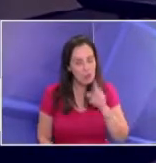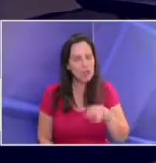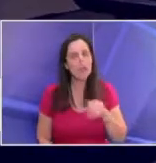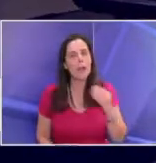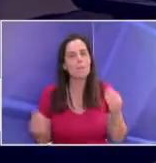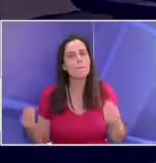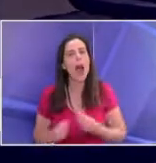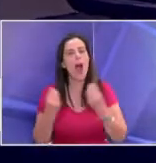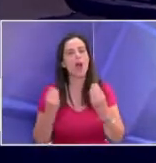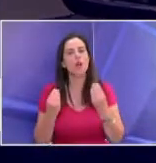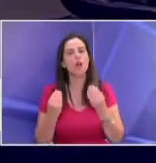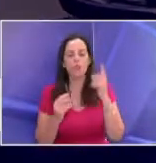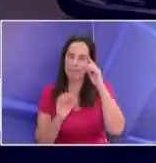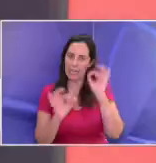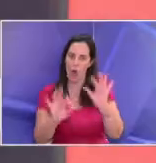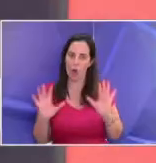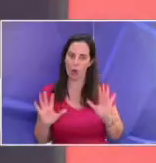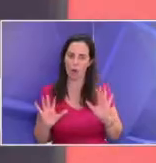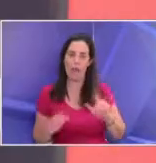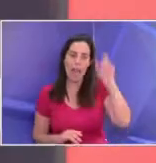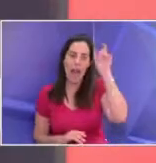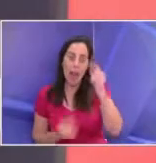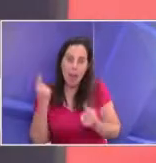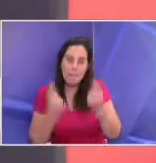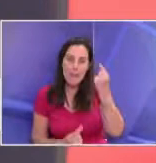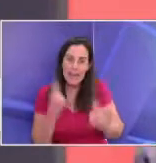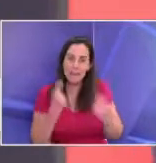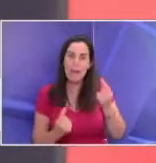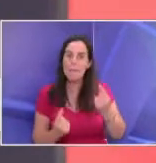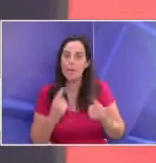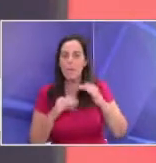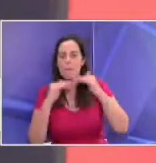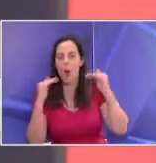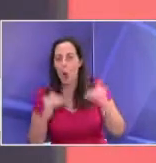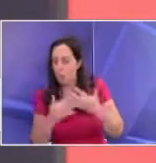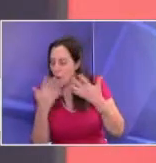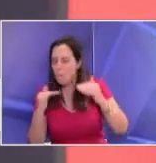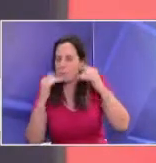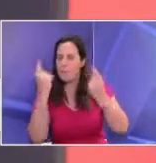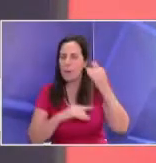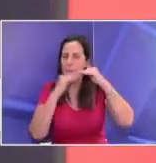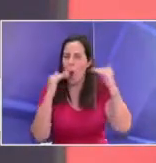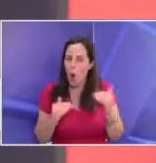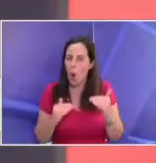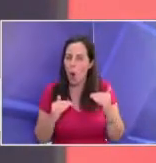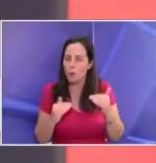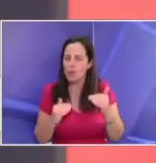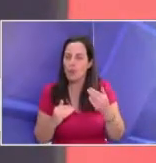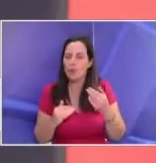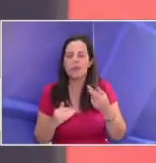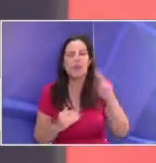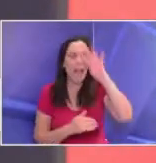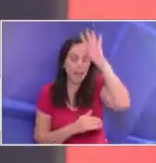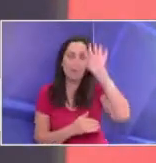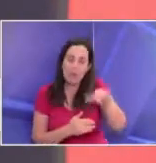גם איזשהו אלמנט מידתי כלפי אותם מקרים, שהם מקרים פחות מובהקים, שהם פחות חדים, שהם יותר אפורים, כי